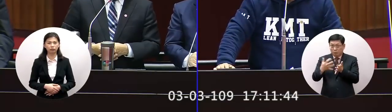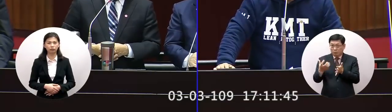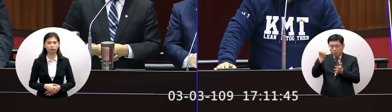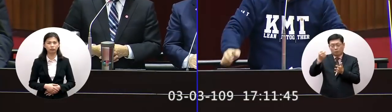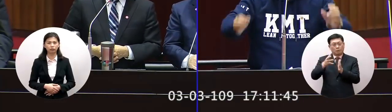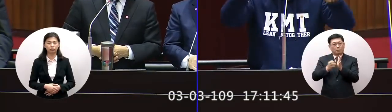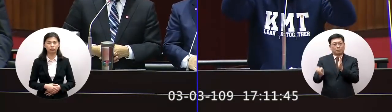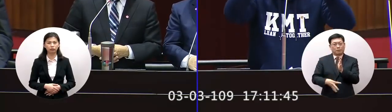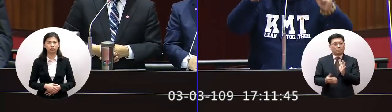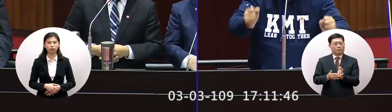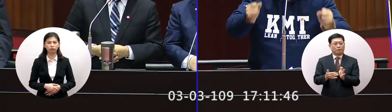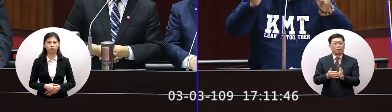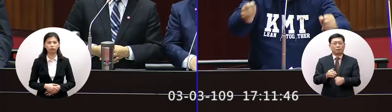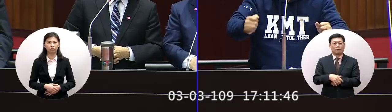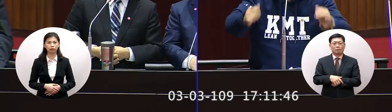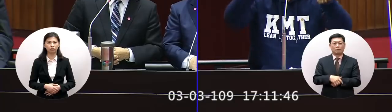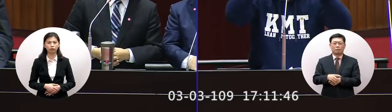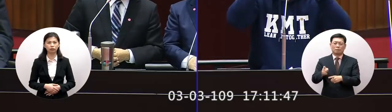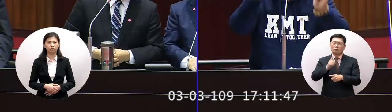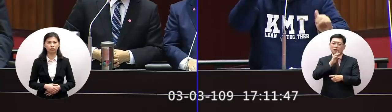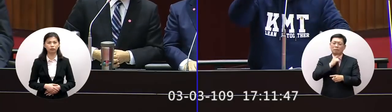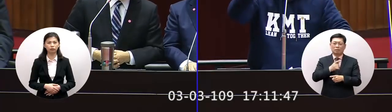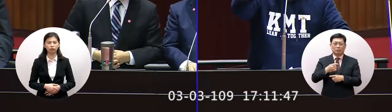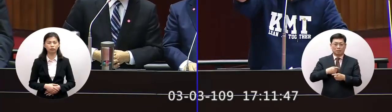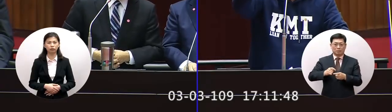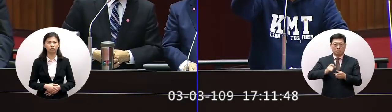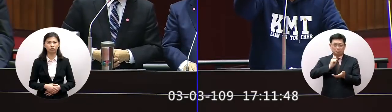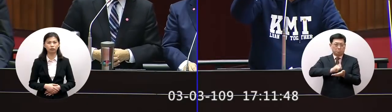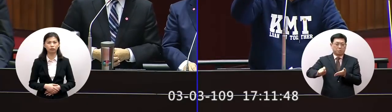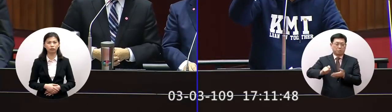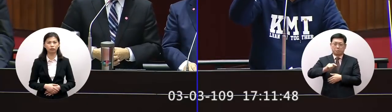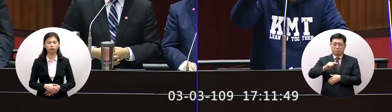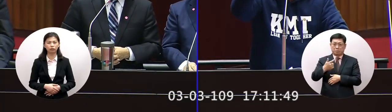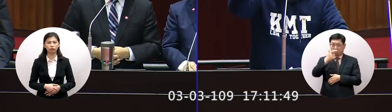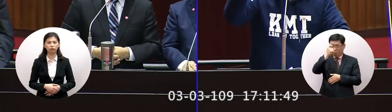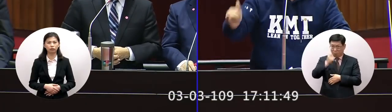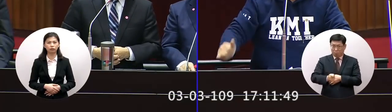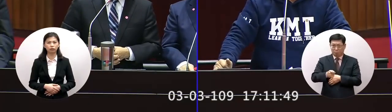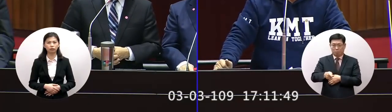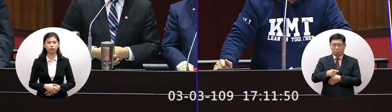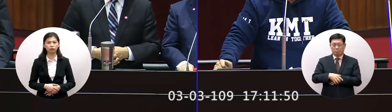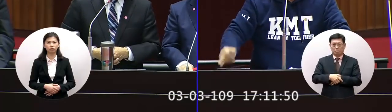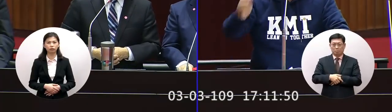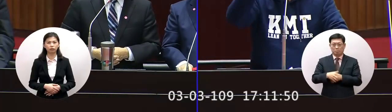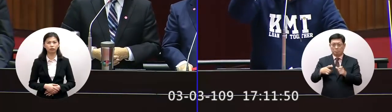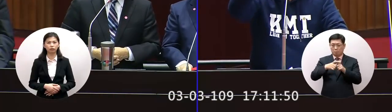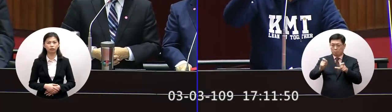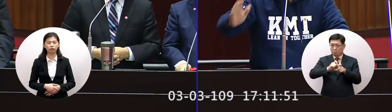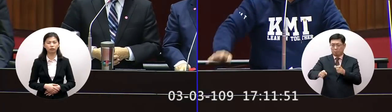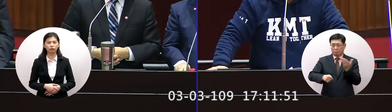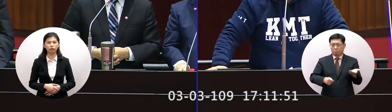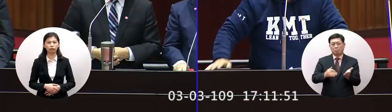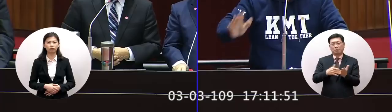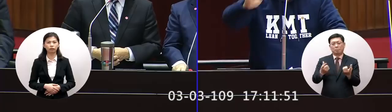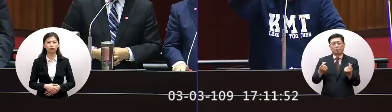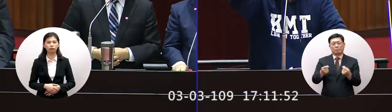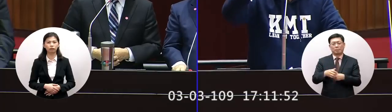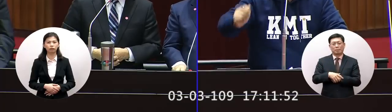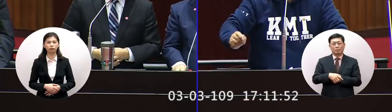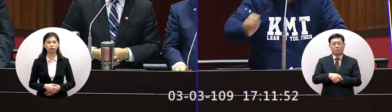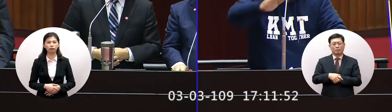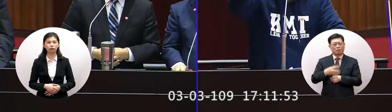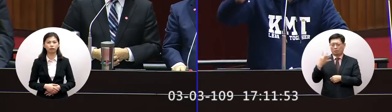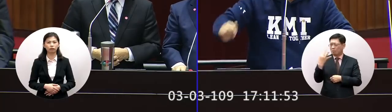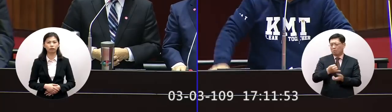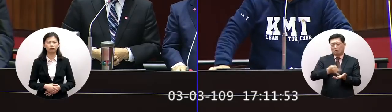了，也等于立法院开了一张600亿的支票给你，骨啦